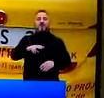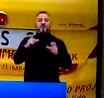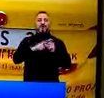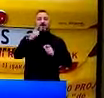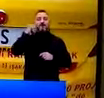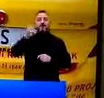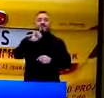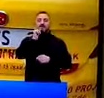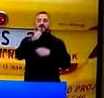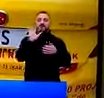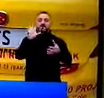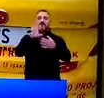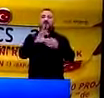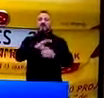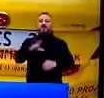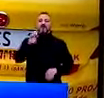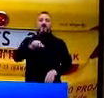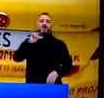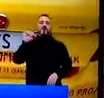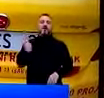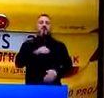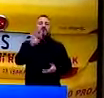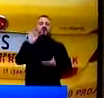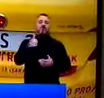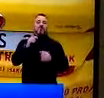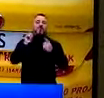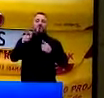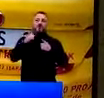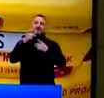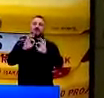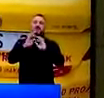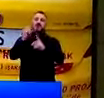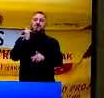hiç ulaşamıyoruz. Aslında en kritik nokta... Size nasıl ulaşacaklar?